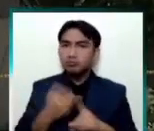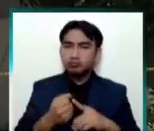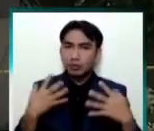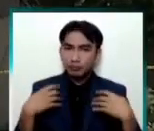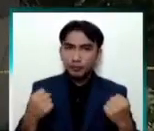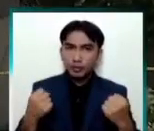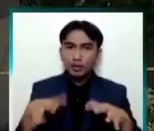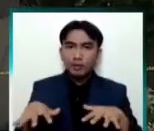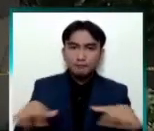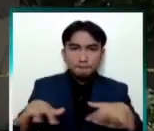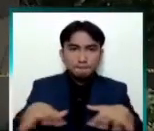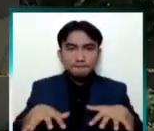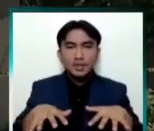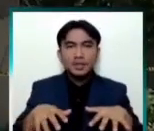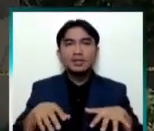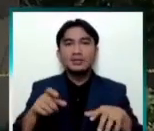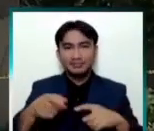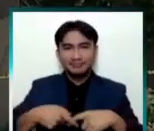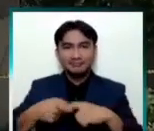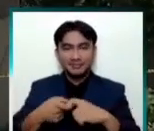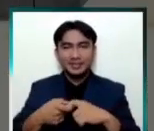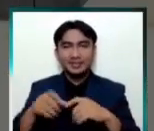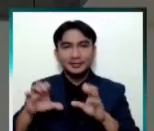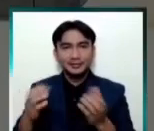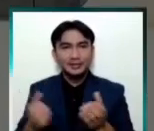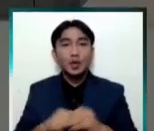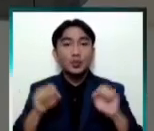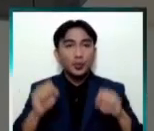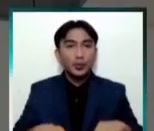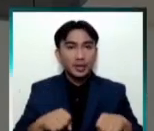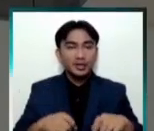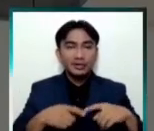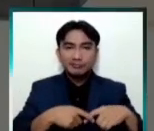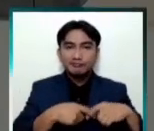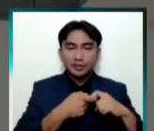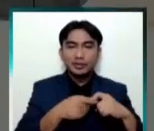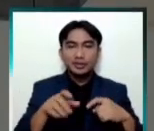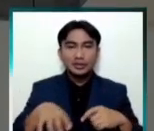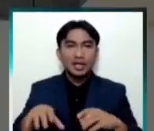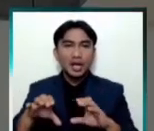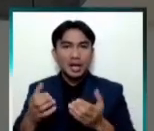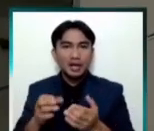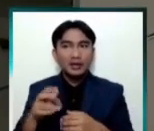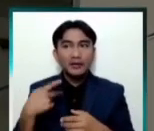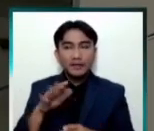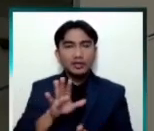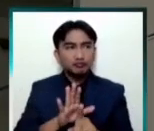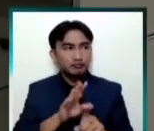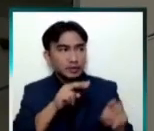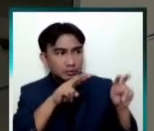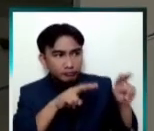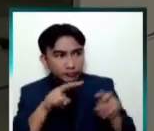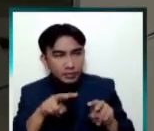pagyanig, kanselado rin ang pasok. Pwede rin kanselahin ng school principals ang klase kung sa kanilang assessment ay hindi ligtas sa